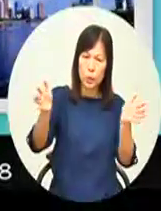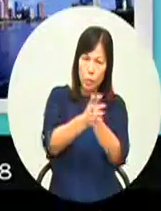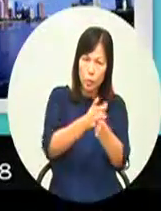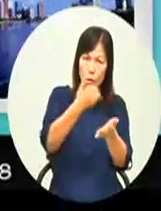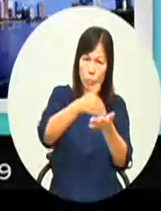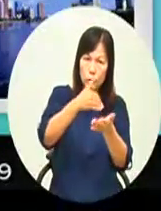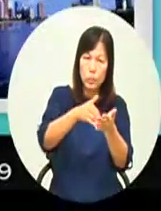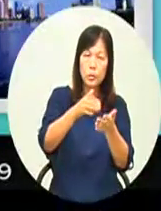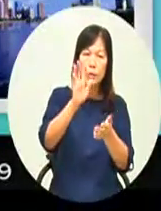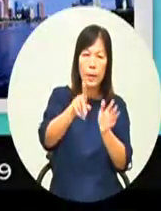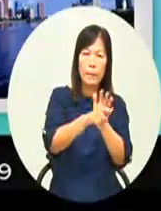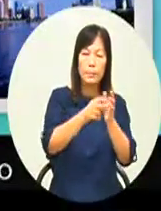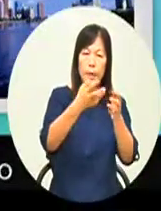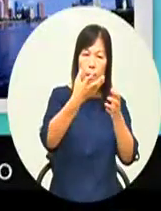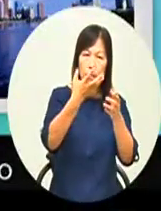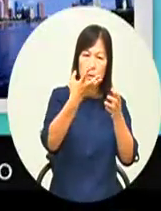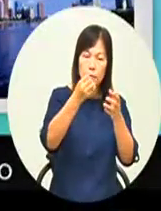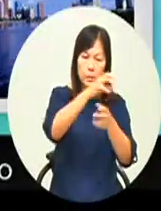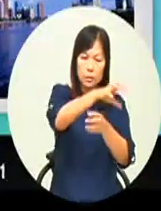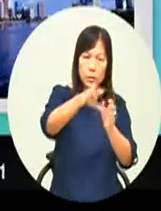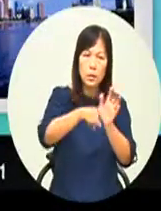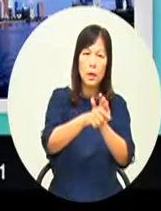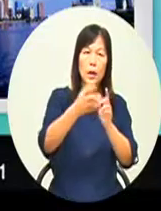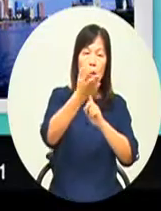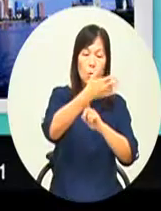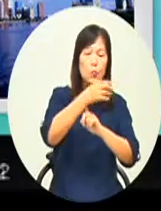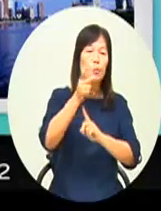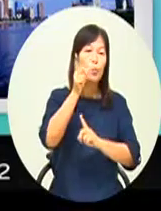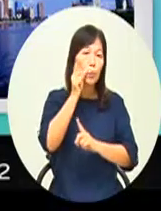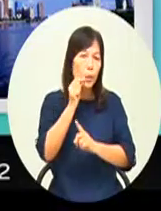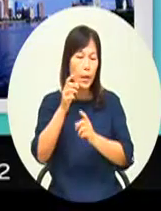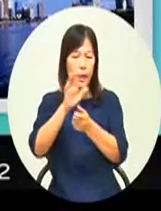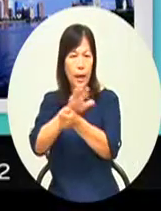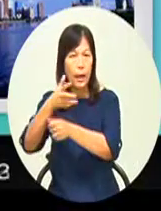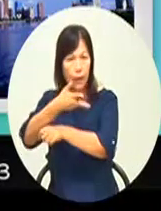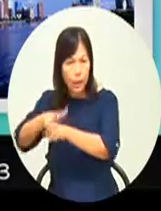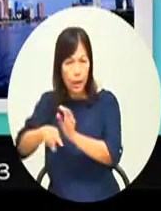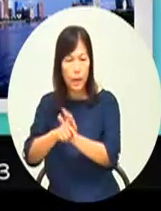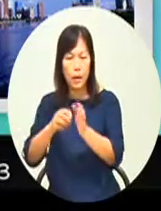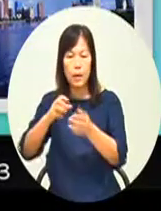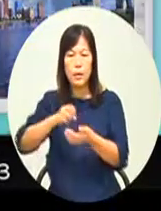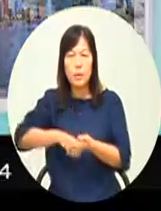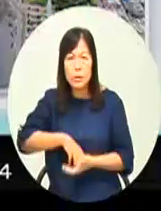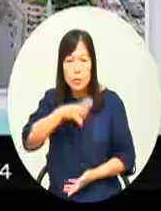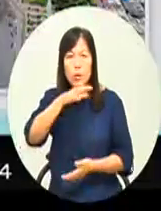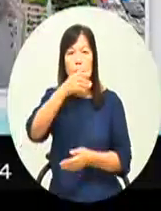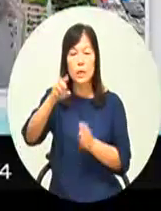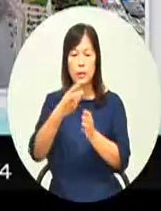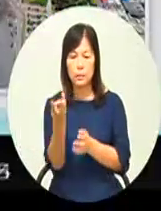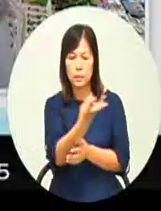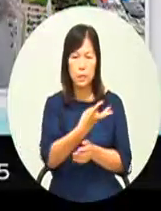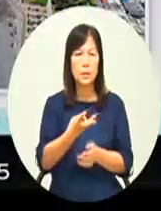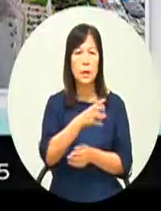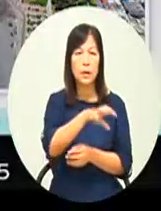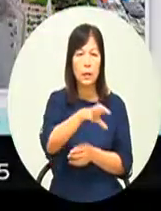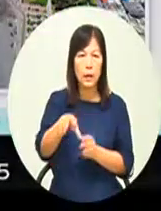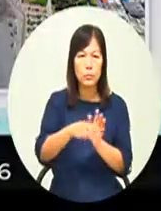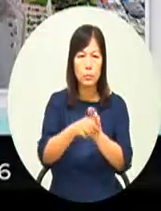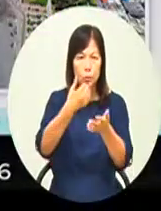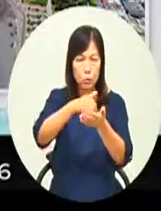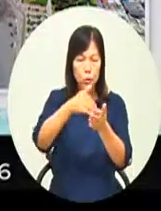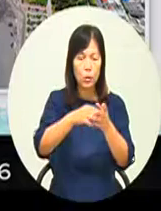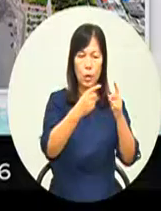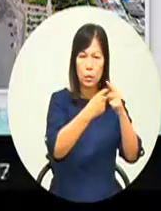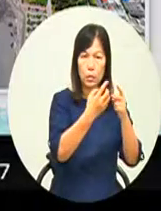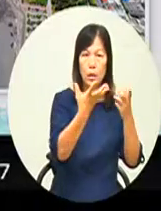个高雄的几个据点，他们举旗津、爱河、寿山这三个据点来看，这个人数呢